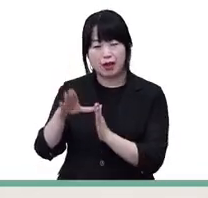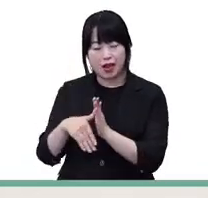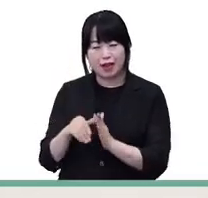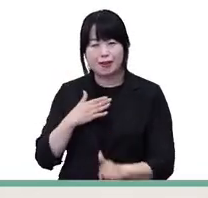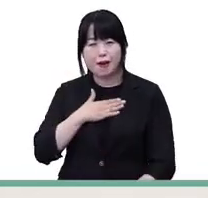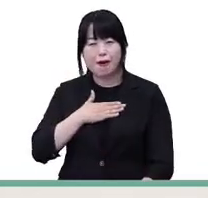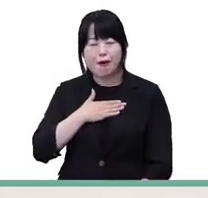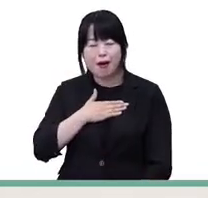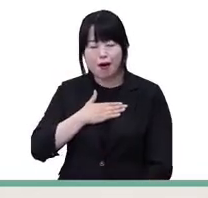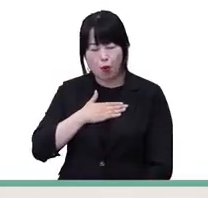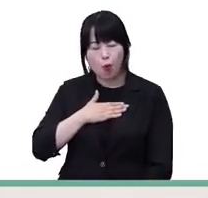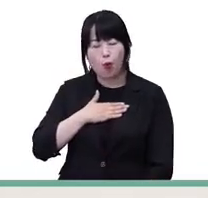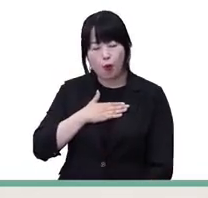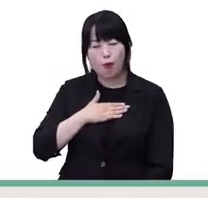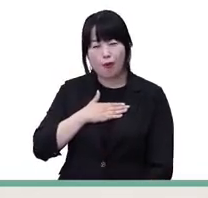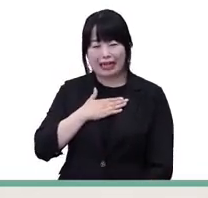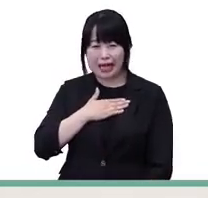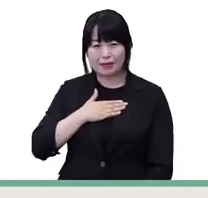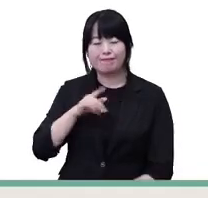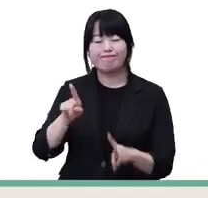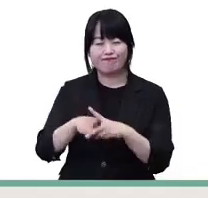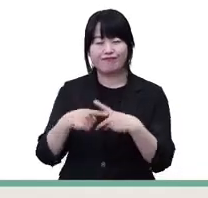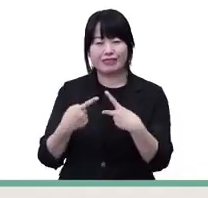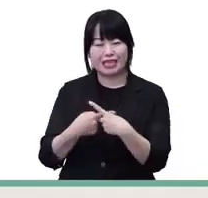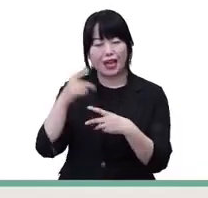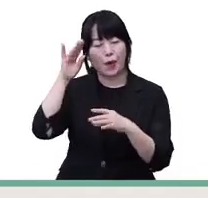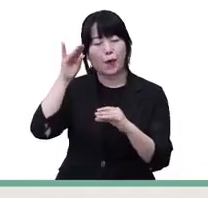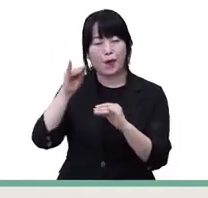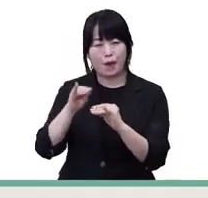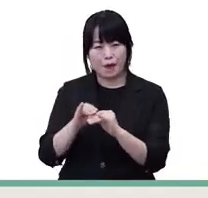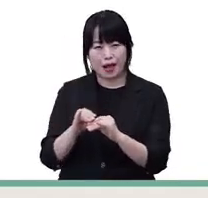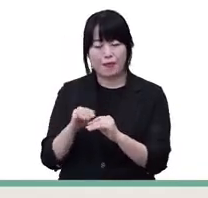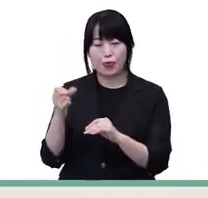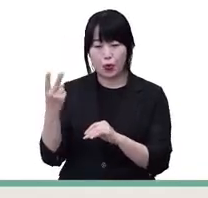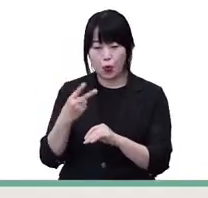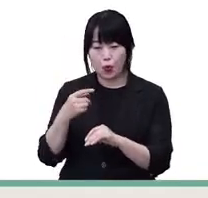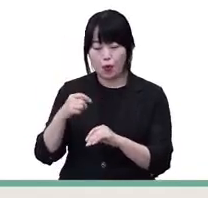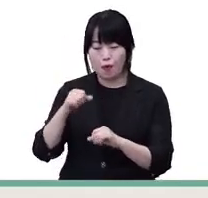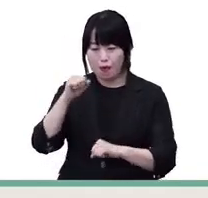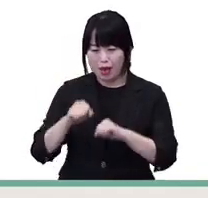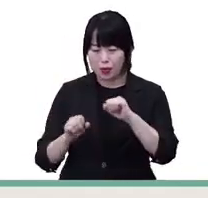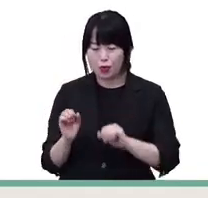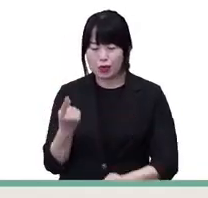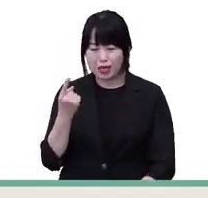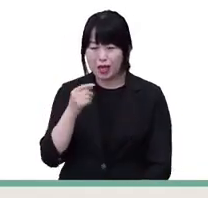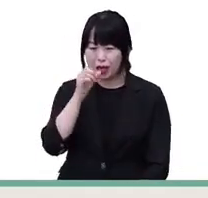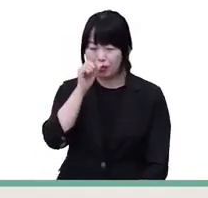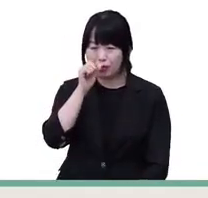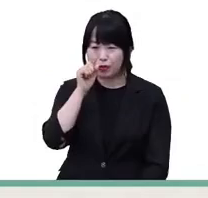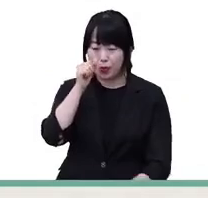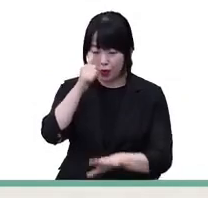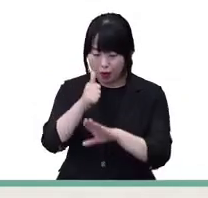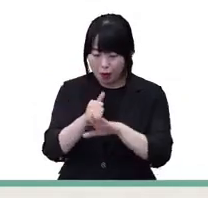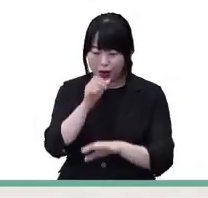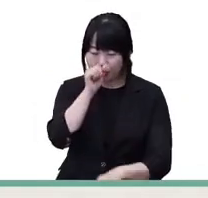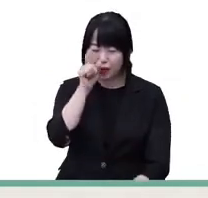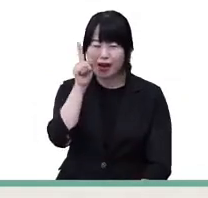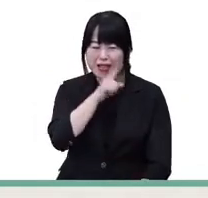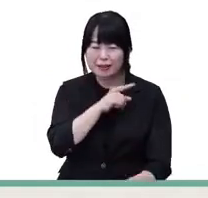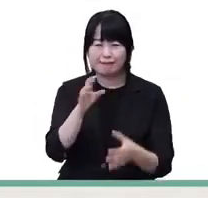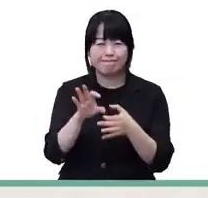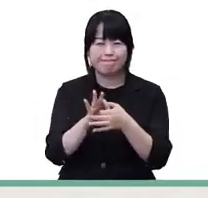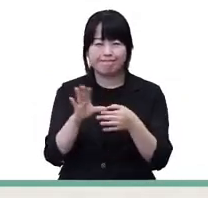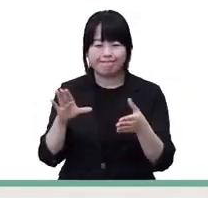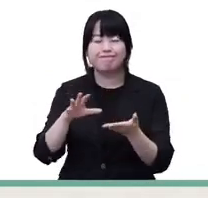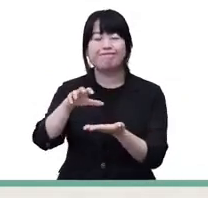공감하고 수용하되, 자기 행동의 결과는 받아들여서 어느 정도의 이제 자신의